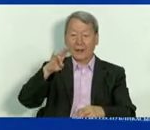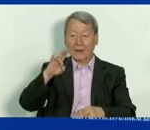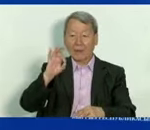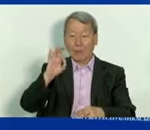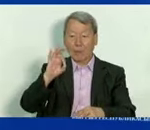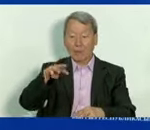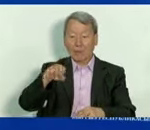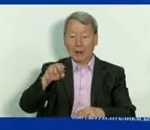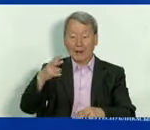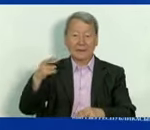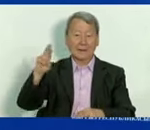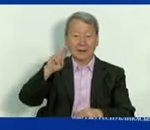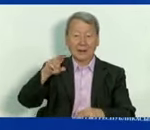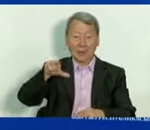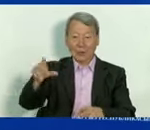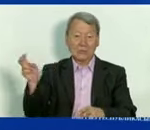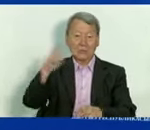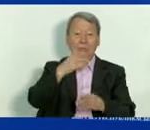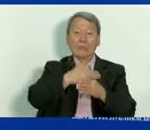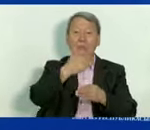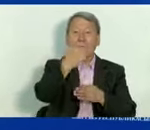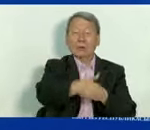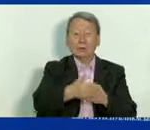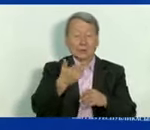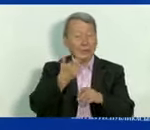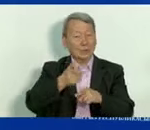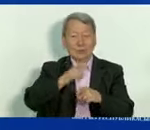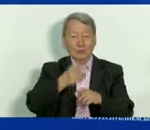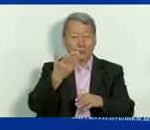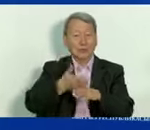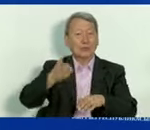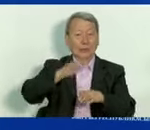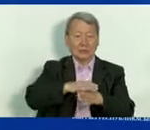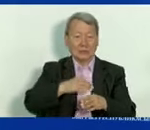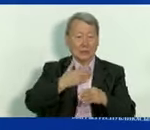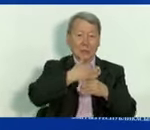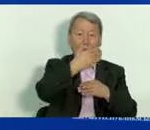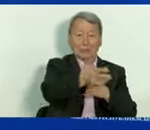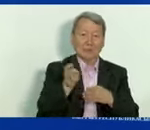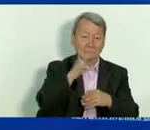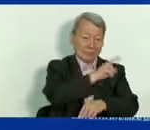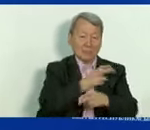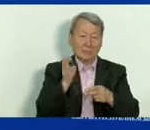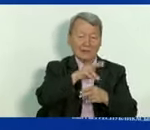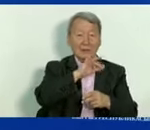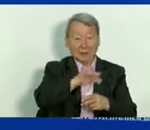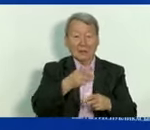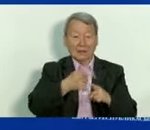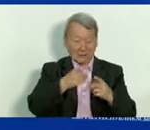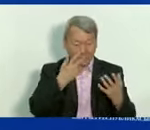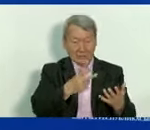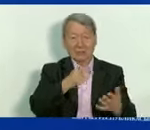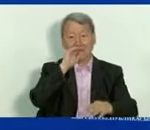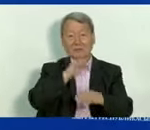пневмония. Больной поступил поздно, в очень таком тяжелом состоянии. И вот такой вот